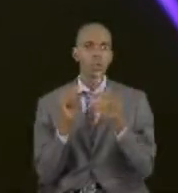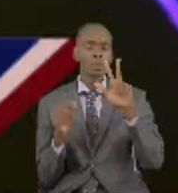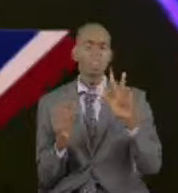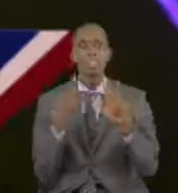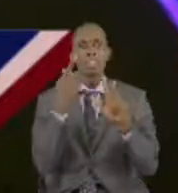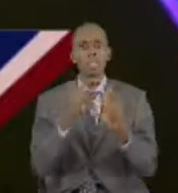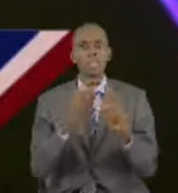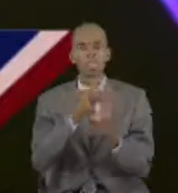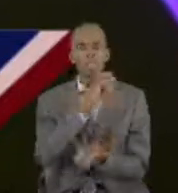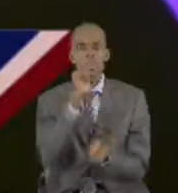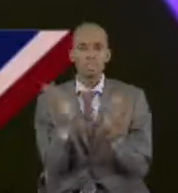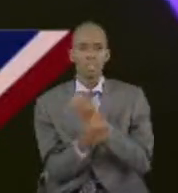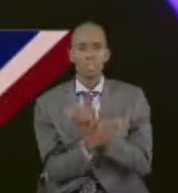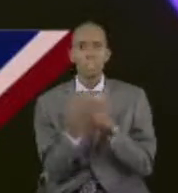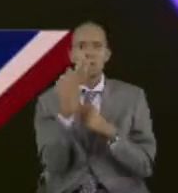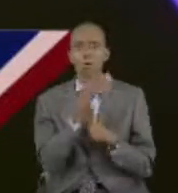Troisième point maintenant,